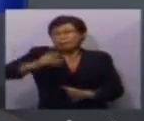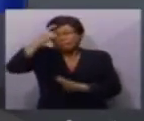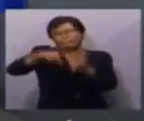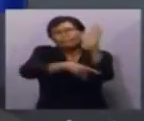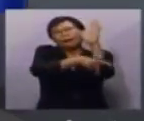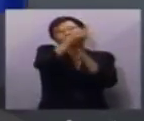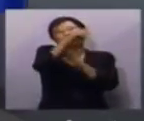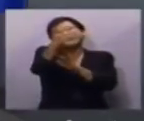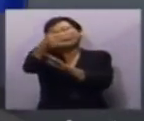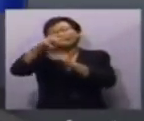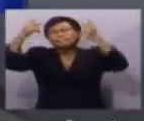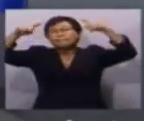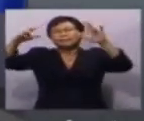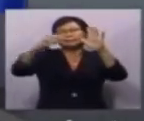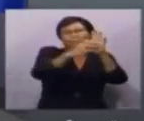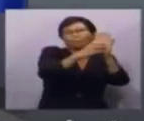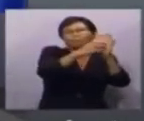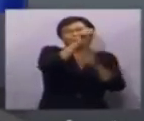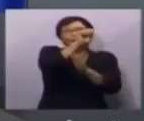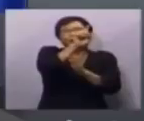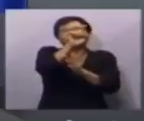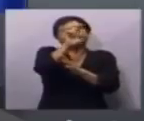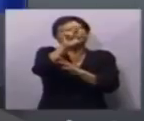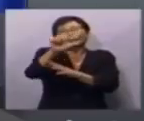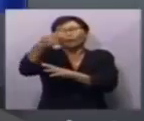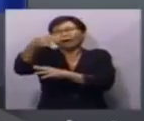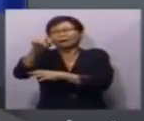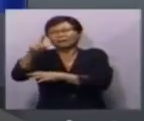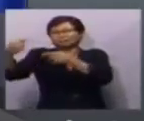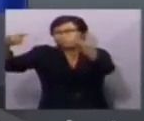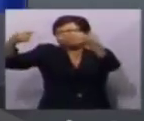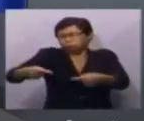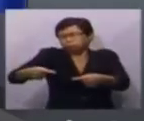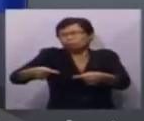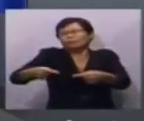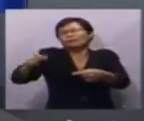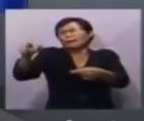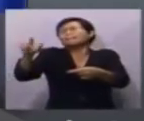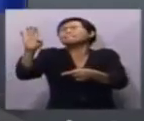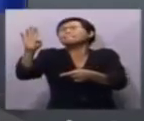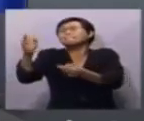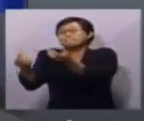Parlimen Marang, Presiden PAS Dato' Sri Abdul Hadi Awang dicabar